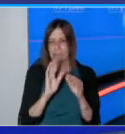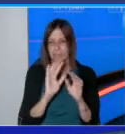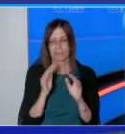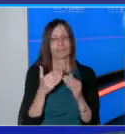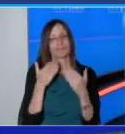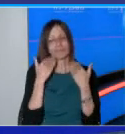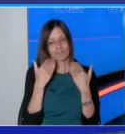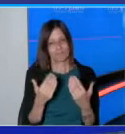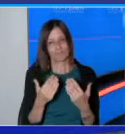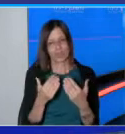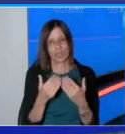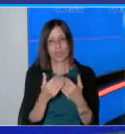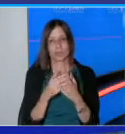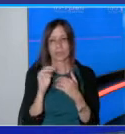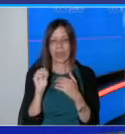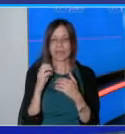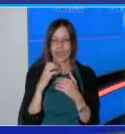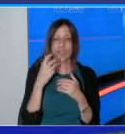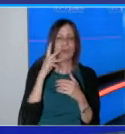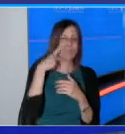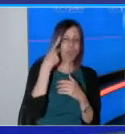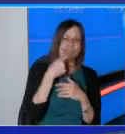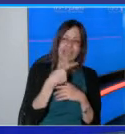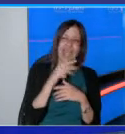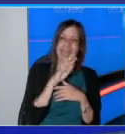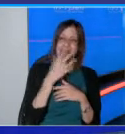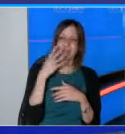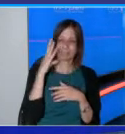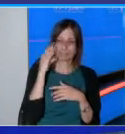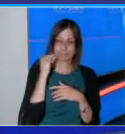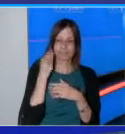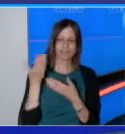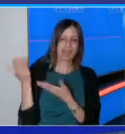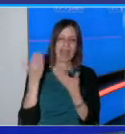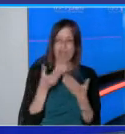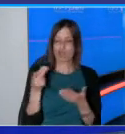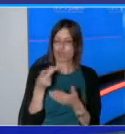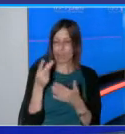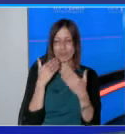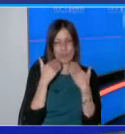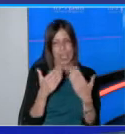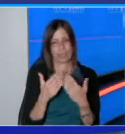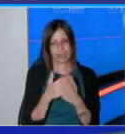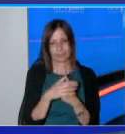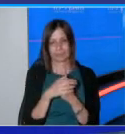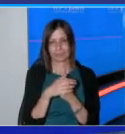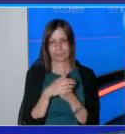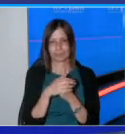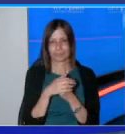מודה לך מרב כהן, כתבת הבריאות של וואלה, פרופסור גליה רהב, היה עונג לארח את שתיכן, תודה רבה. תודה